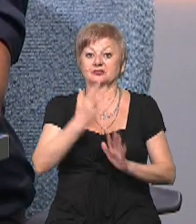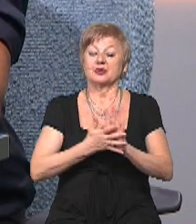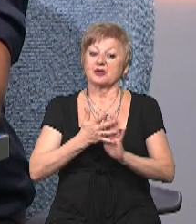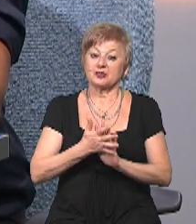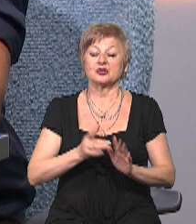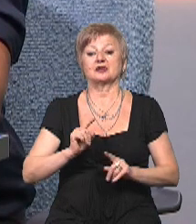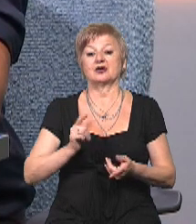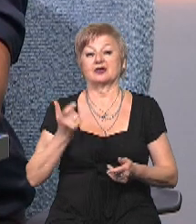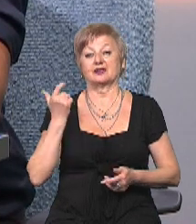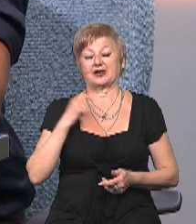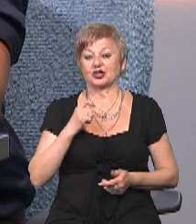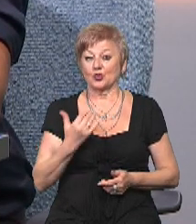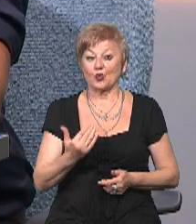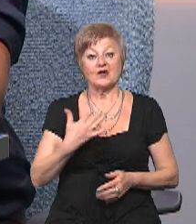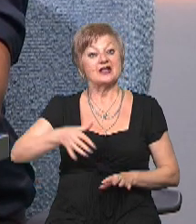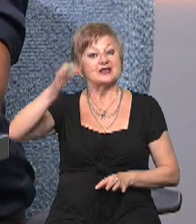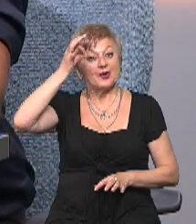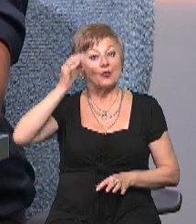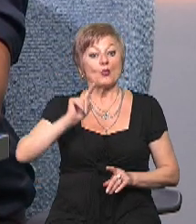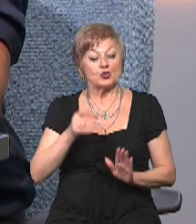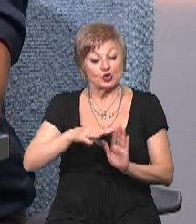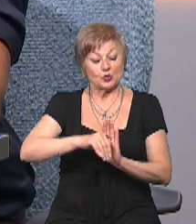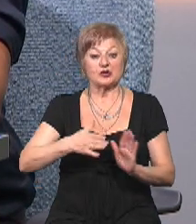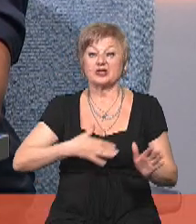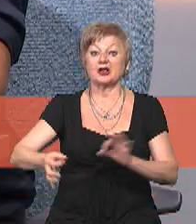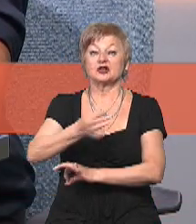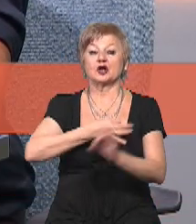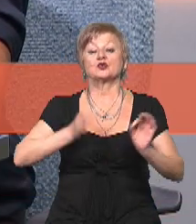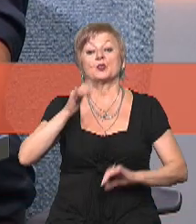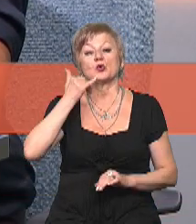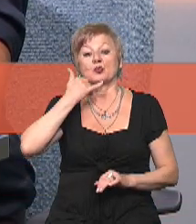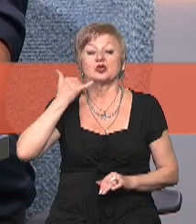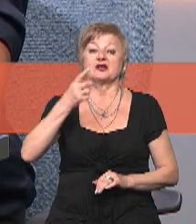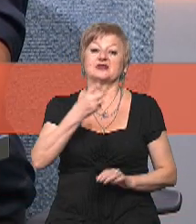жестів Галині Воротніковій. Нагадую, що долучитися до нашої розмови ви можете за телефоном